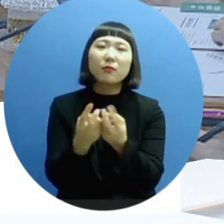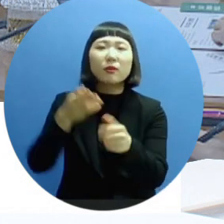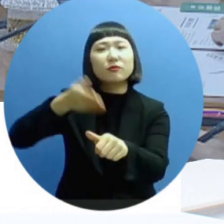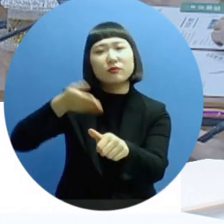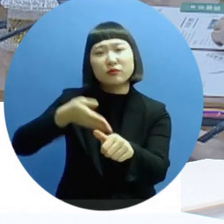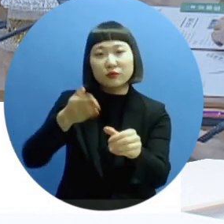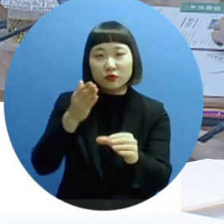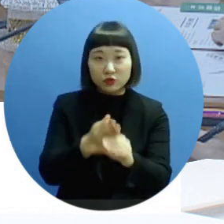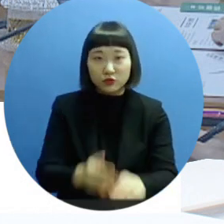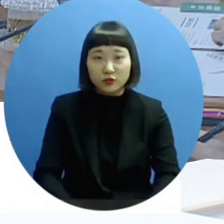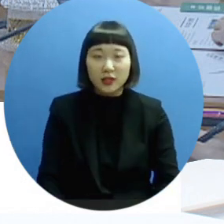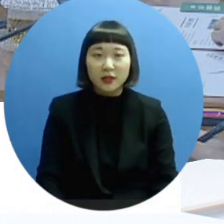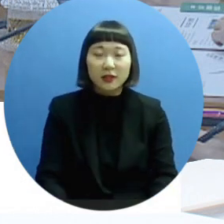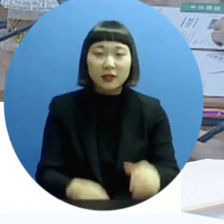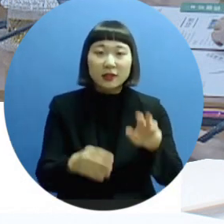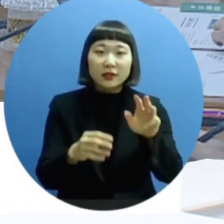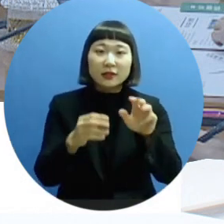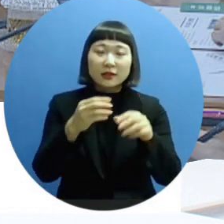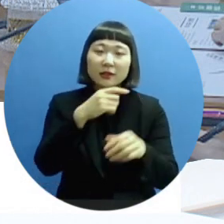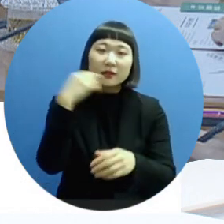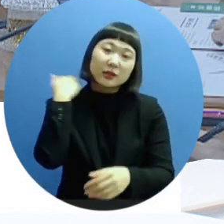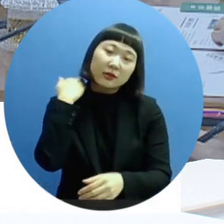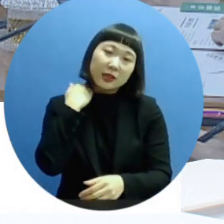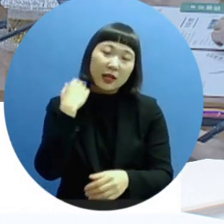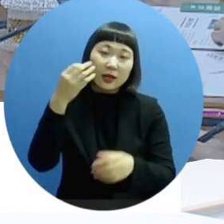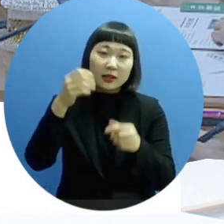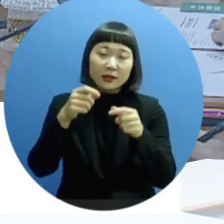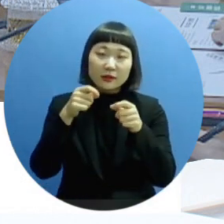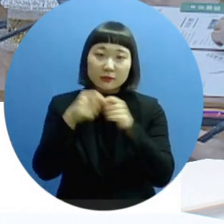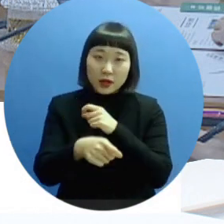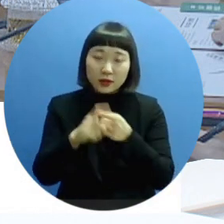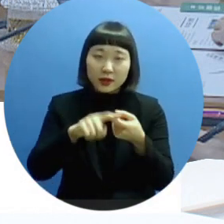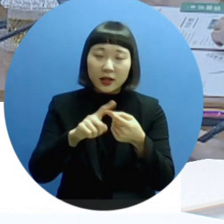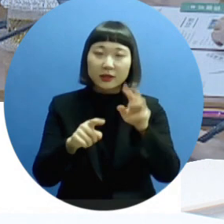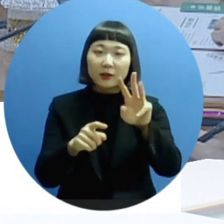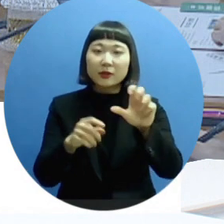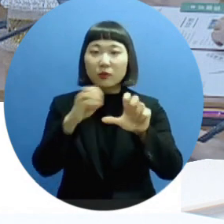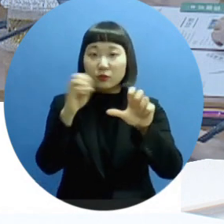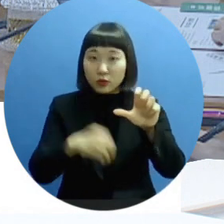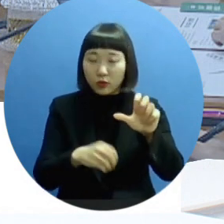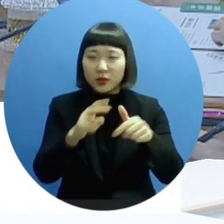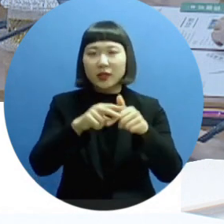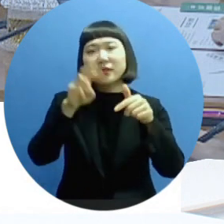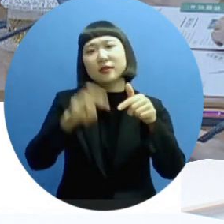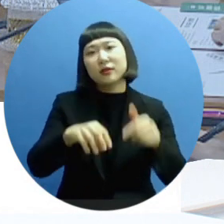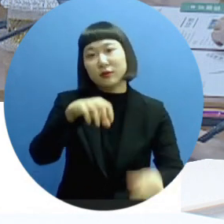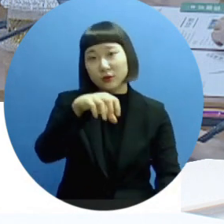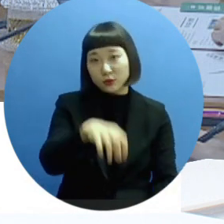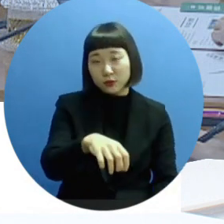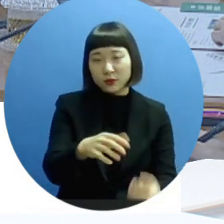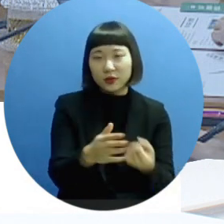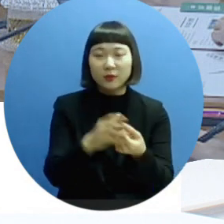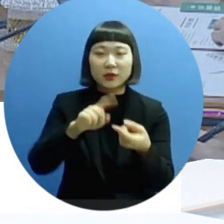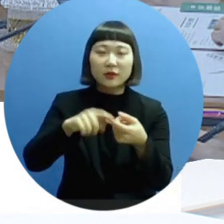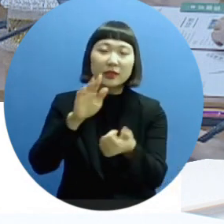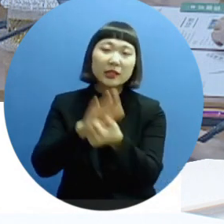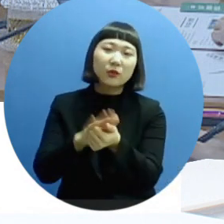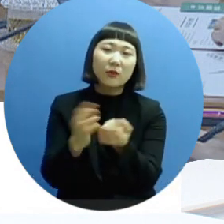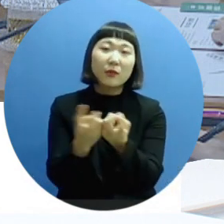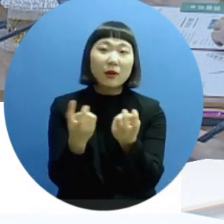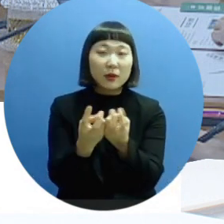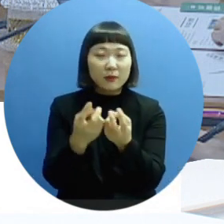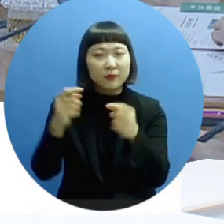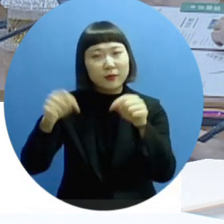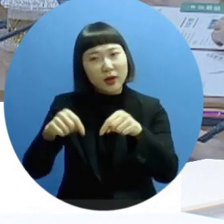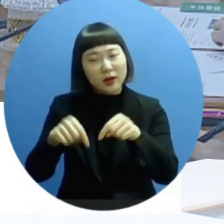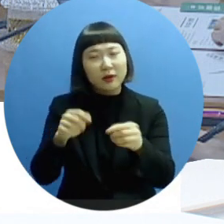35%가 인천에서 발생하고 있는데요. 원희룡 국토교통부 장관이 인천을 찾아 지원 방안을 논의했습니다. NIB 원태규